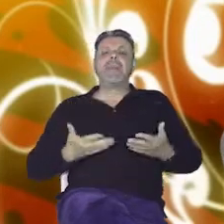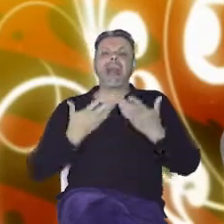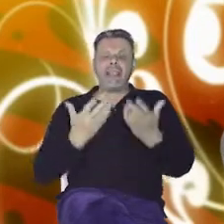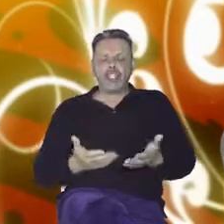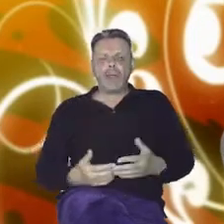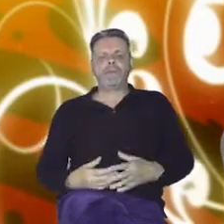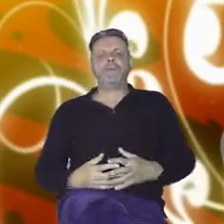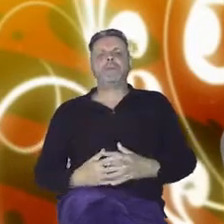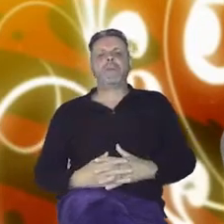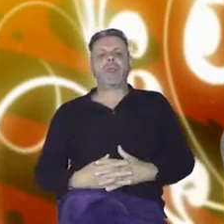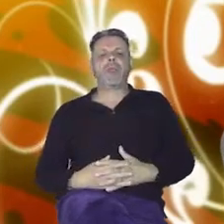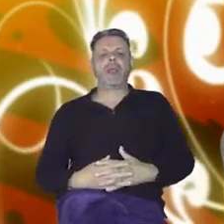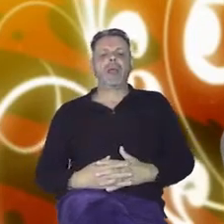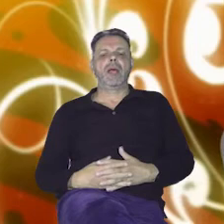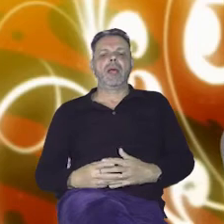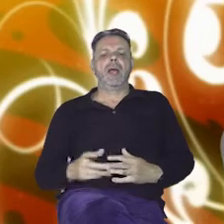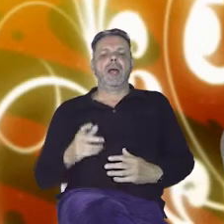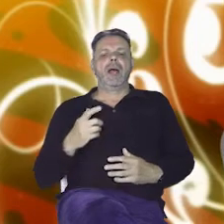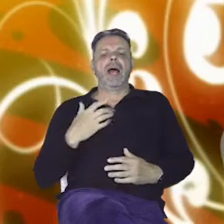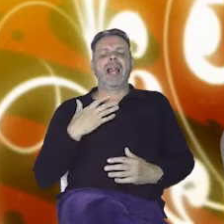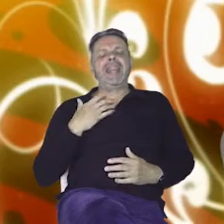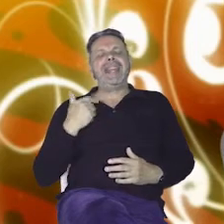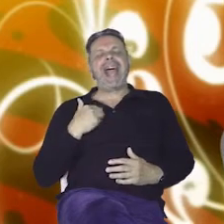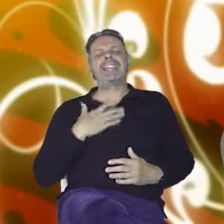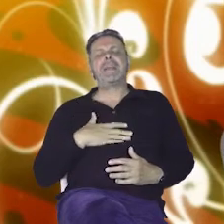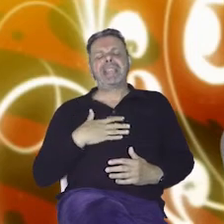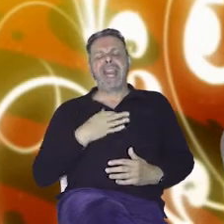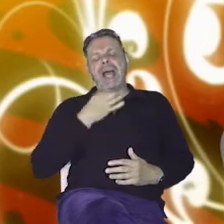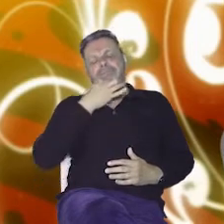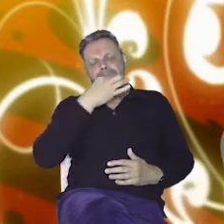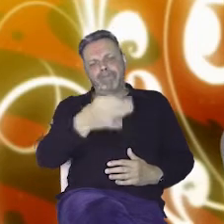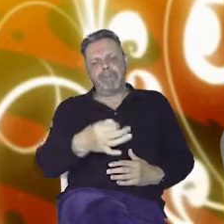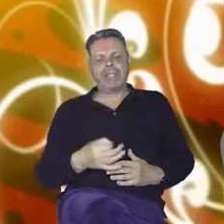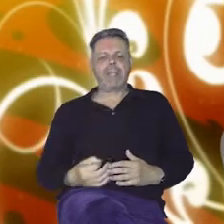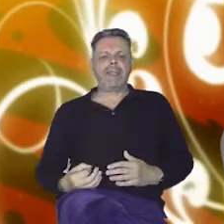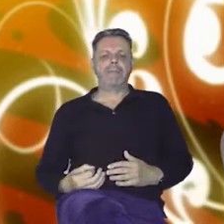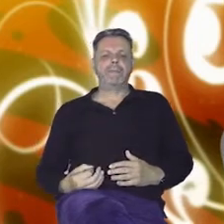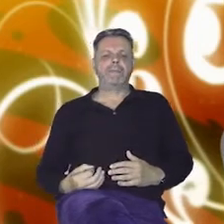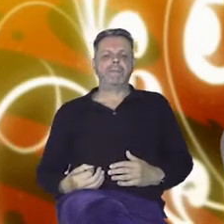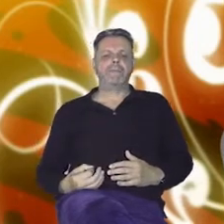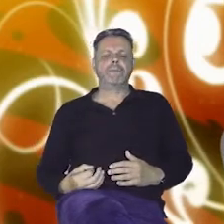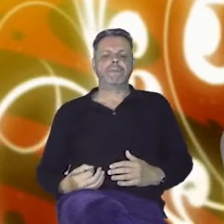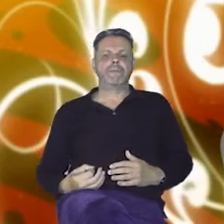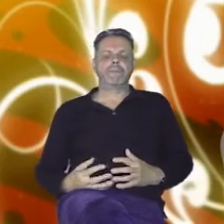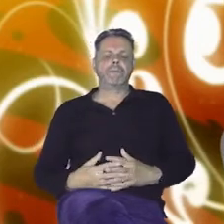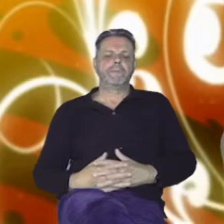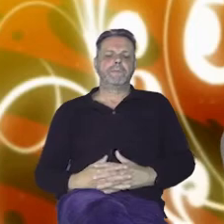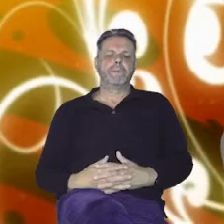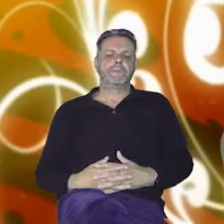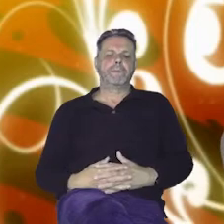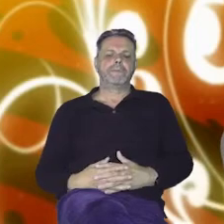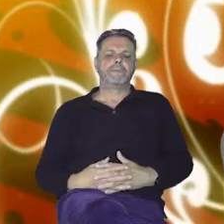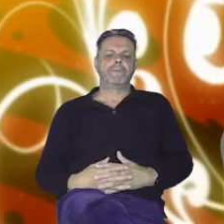vjerojatno izvaditi, ali htjela sam početi jedno pitanje vrlo kvalitetno, dobro,